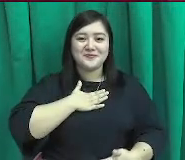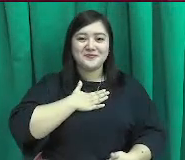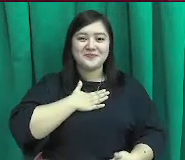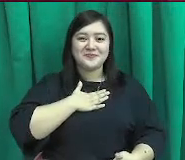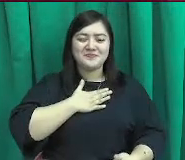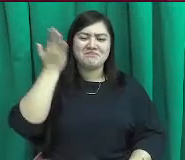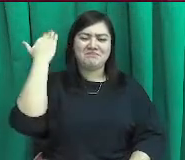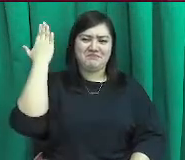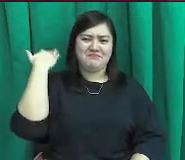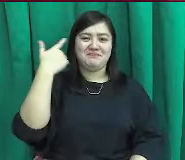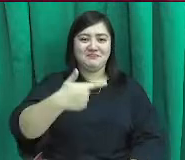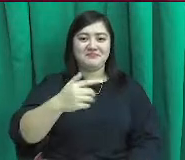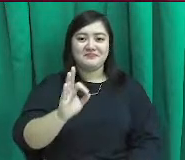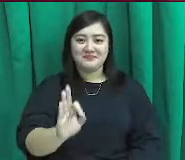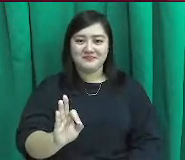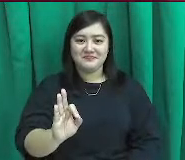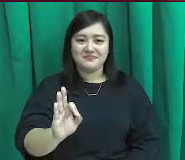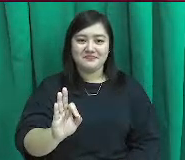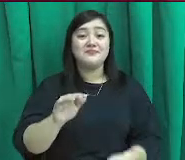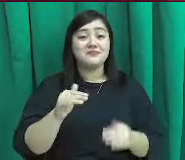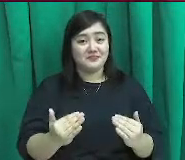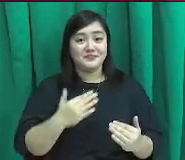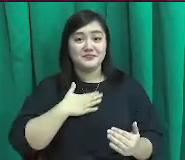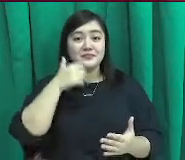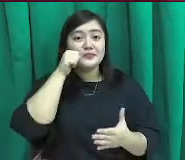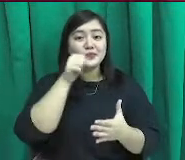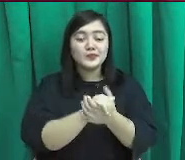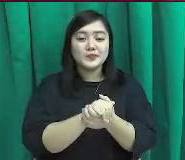aking minamahal na kabiyak, si Nida.